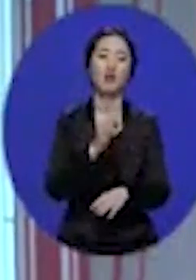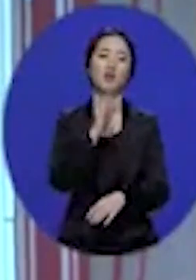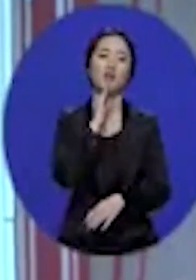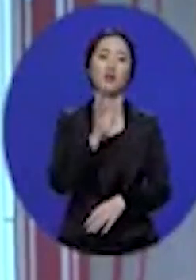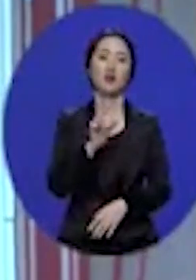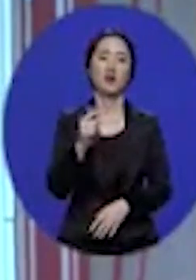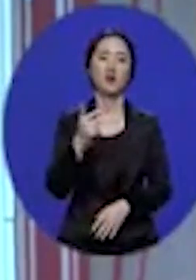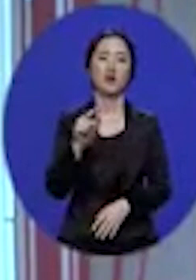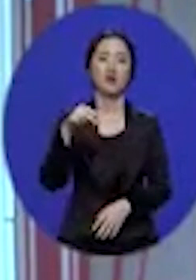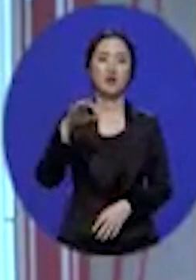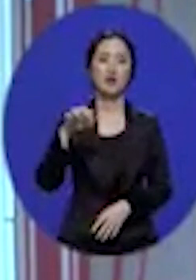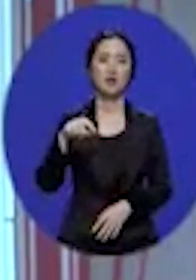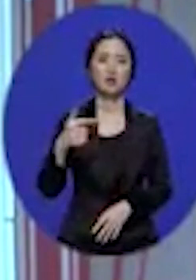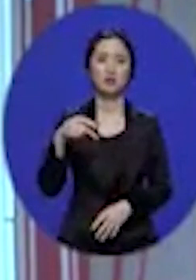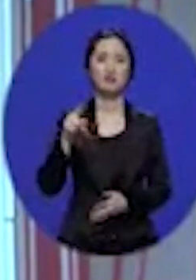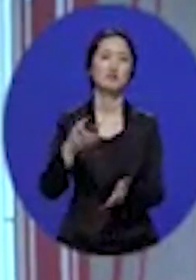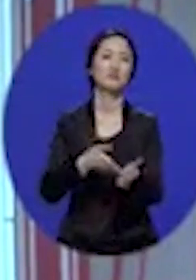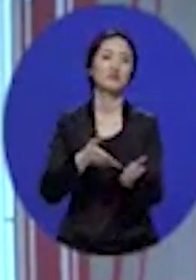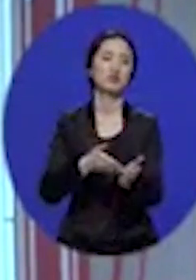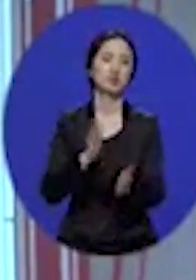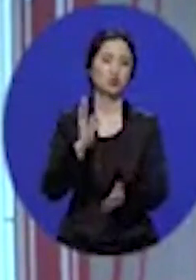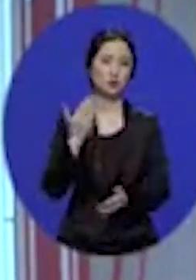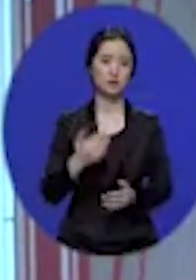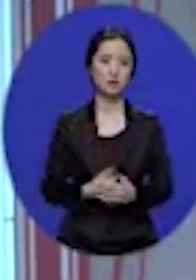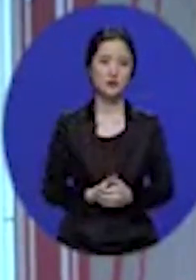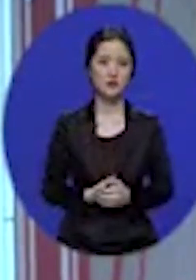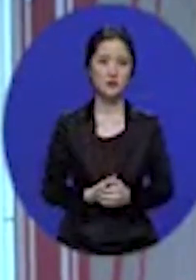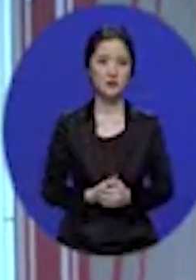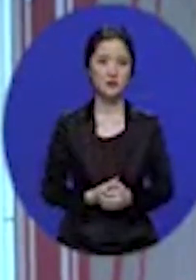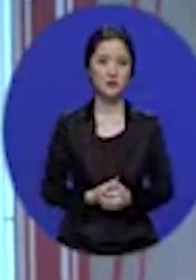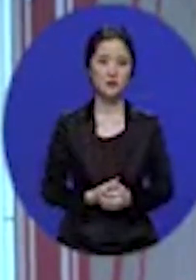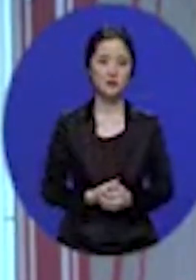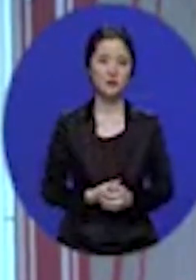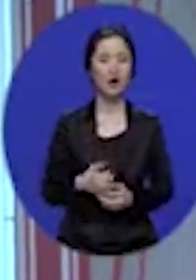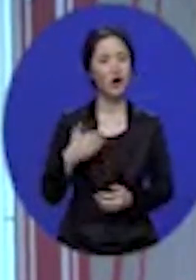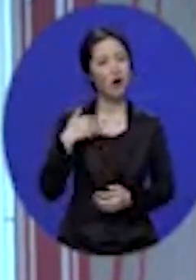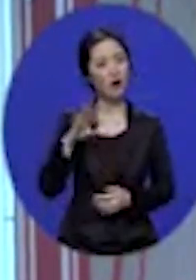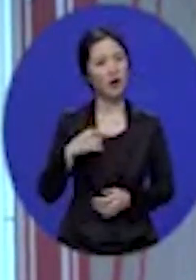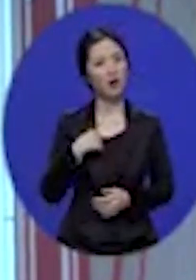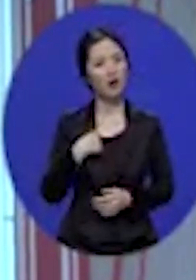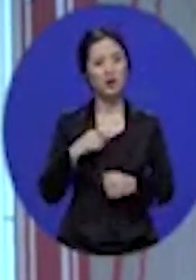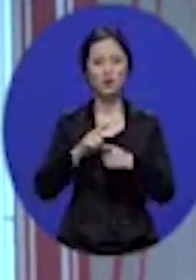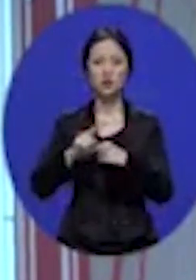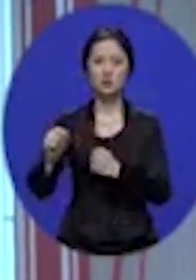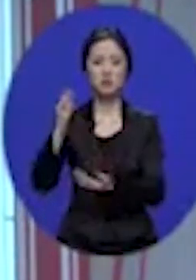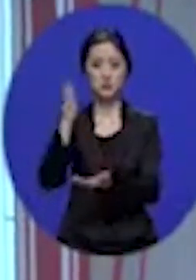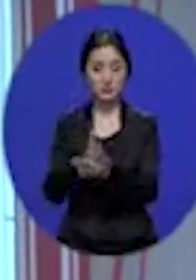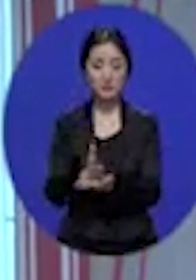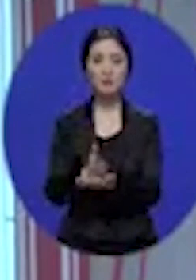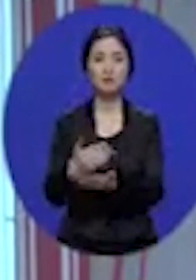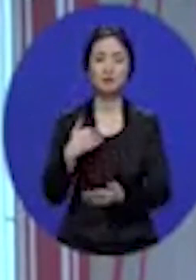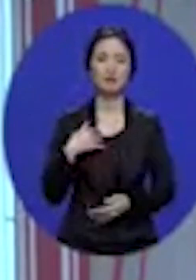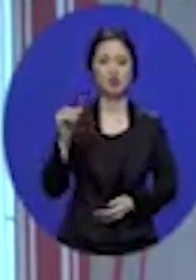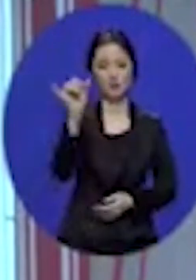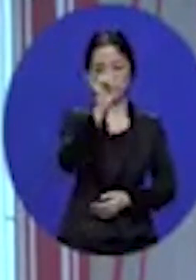거야. 근데 그 지방방송 아나운서잖아요. 이분도 그 생각을 했대. 아, 나는 전국방송의 아나운서가 되고